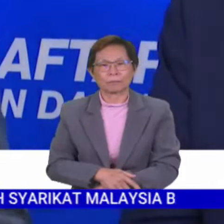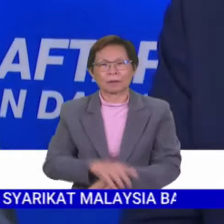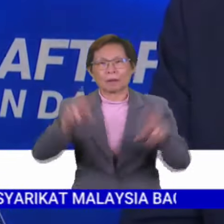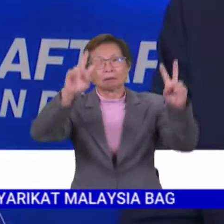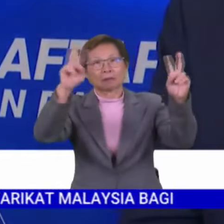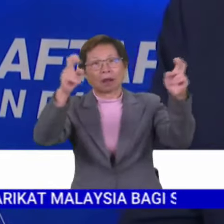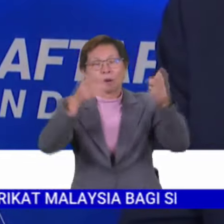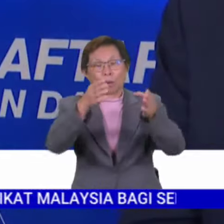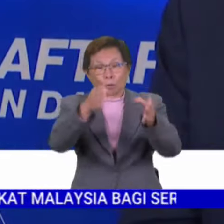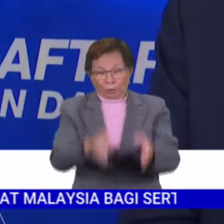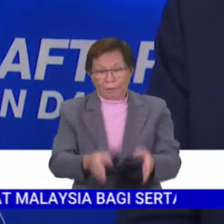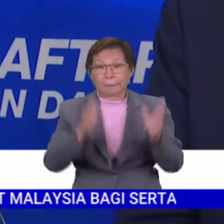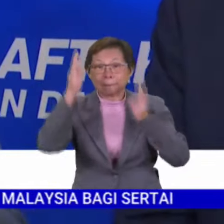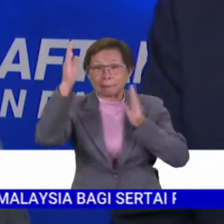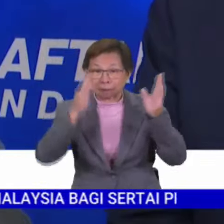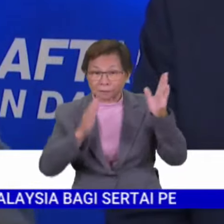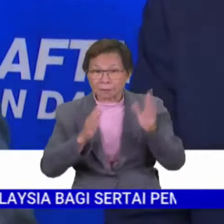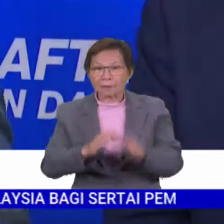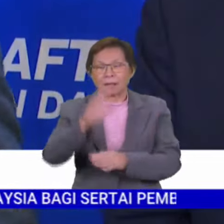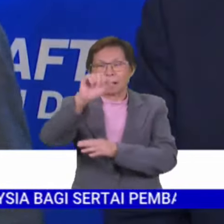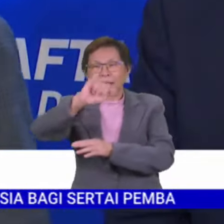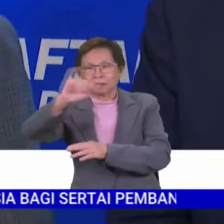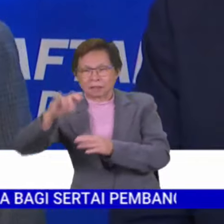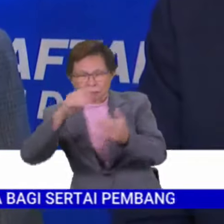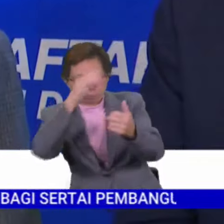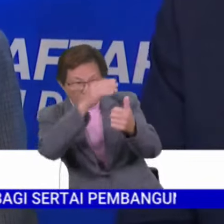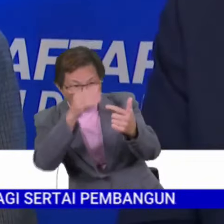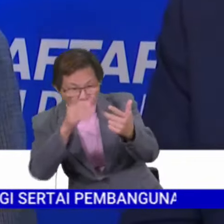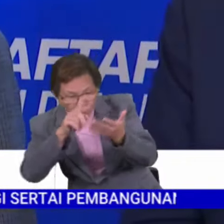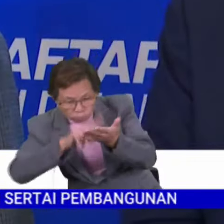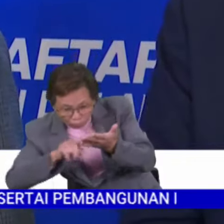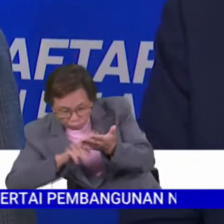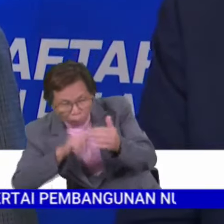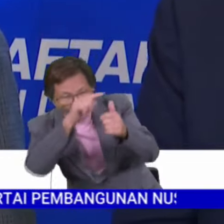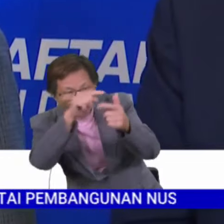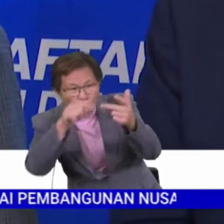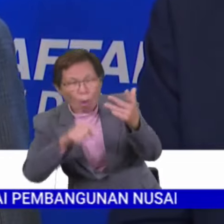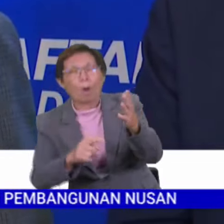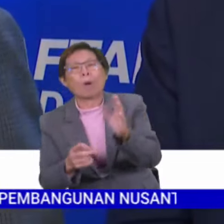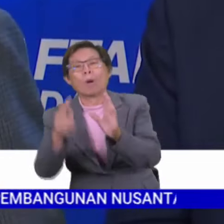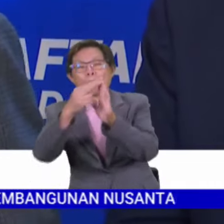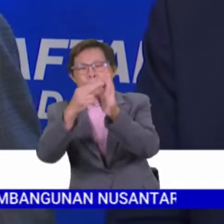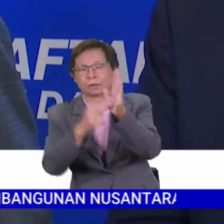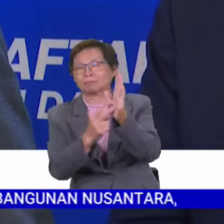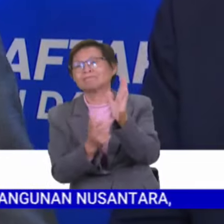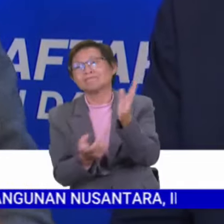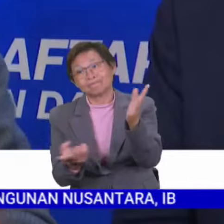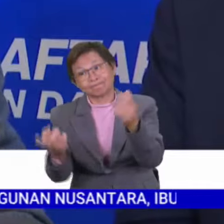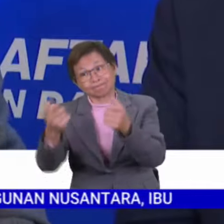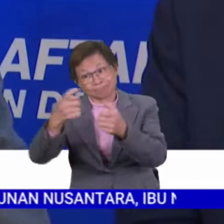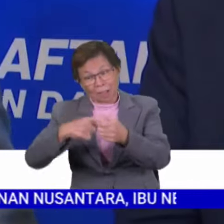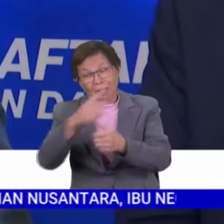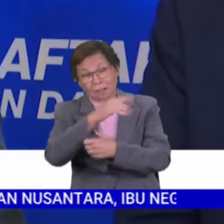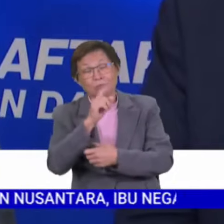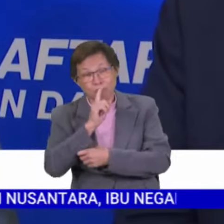tajuk kewarganegaraan, jawatan kuasa meneliti semua aspek perundangan yang berkaitan. Ya, dan sudah